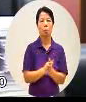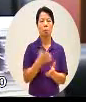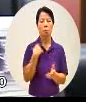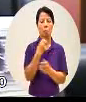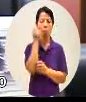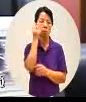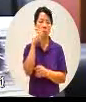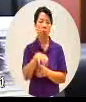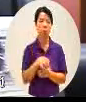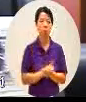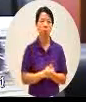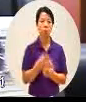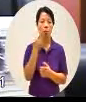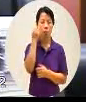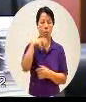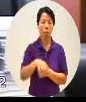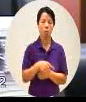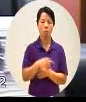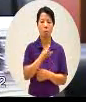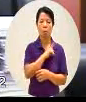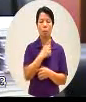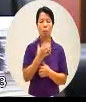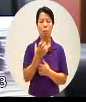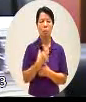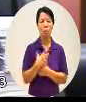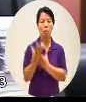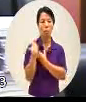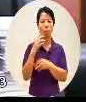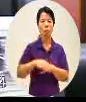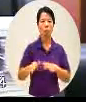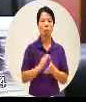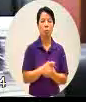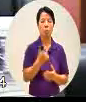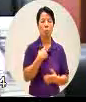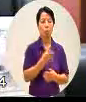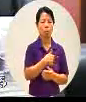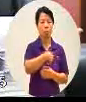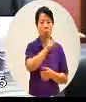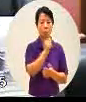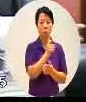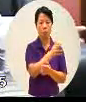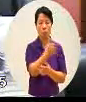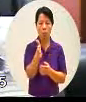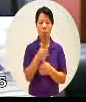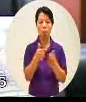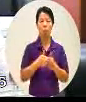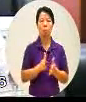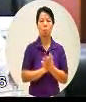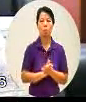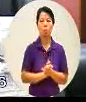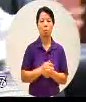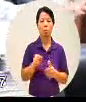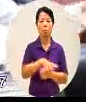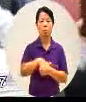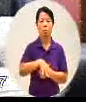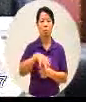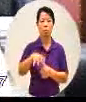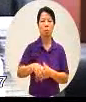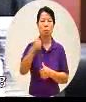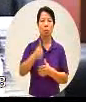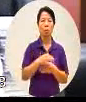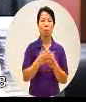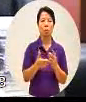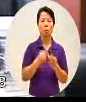光，观光观光局长会管。啊，让他自己去请益。那你们每一个局处室的首长跟这一些顾